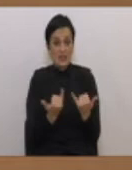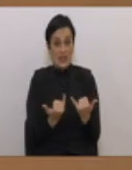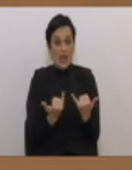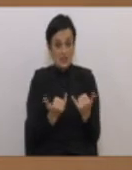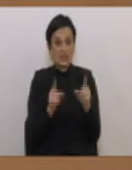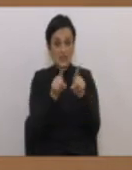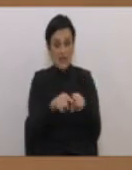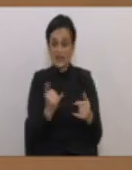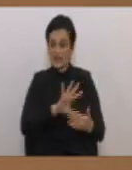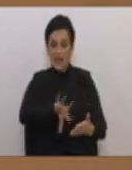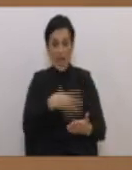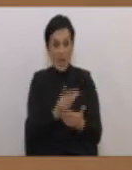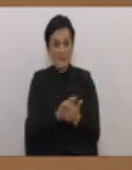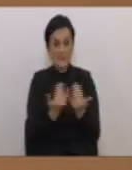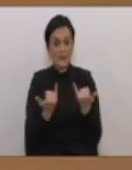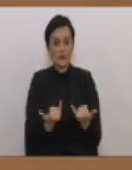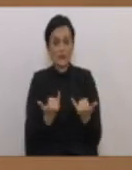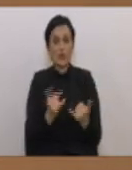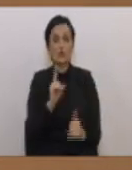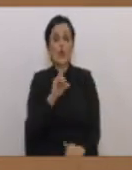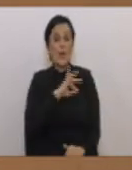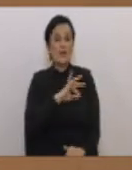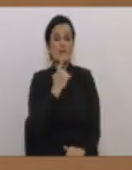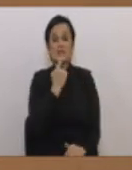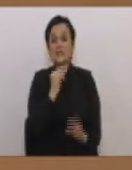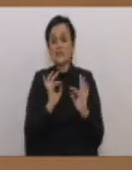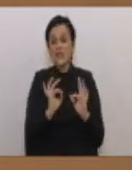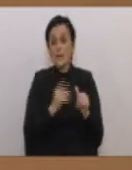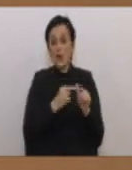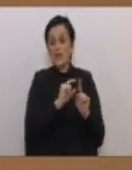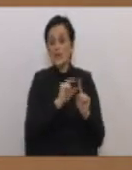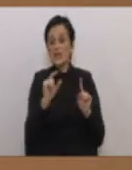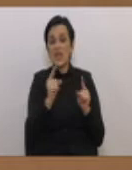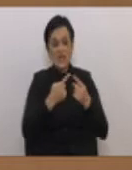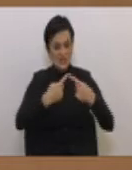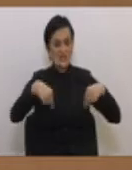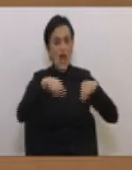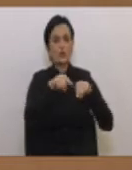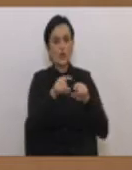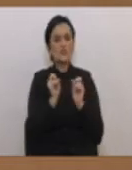დღესაც, დღემდე, რომ გამოიყენოთ სისხლის სამართლის ტერმინოლოგია, არის საზოგადოებრივად საეში.